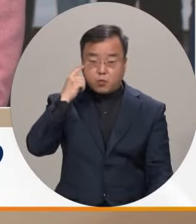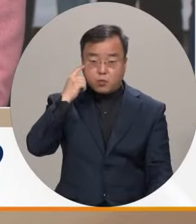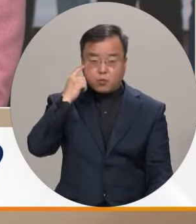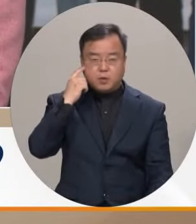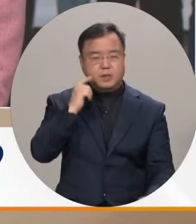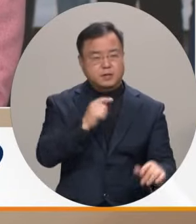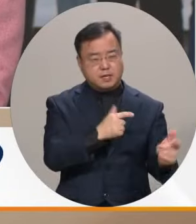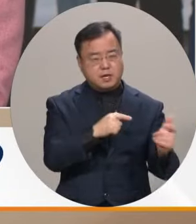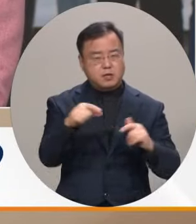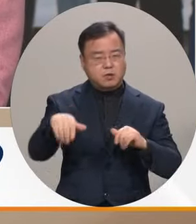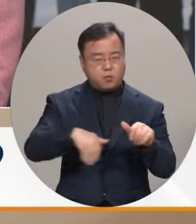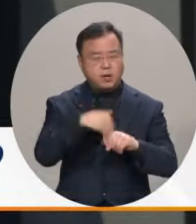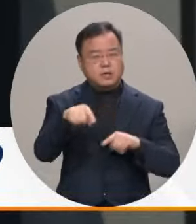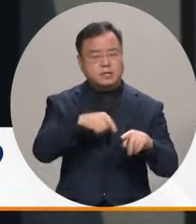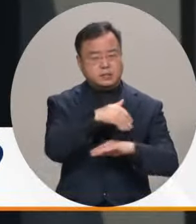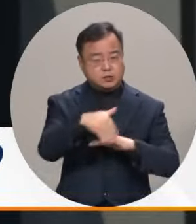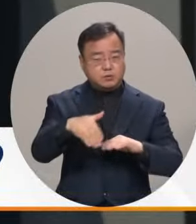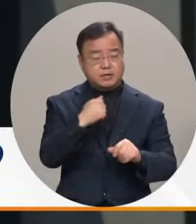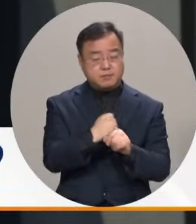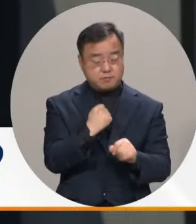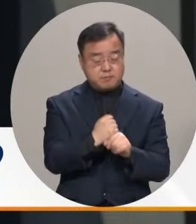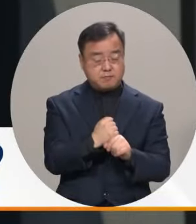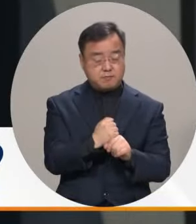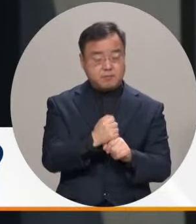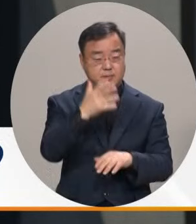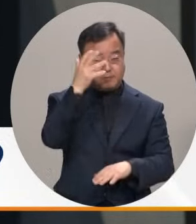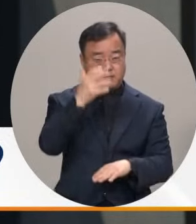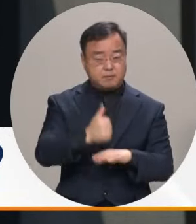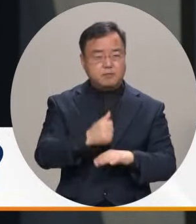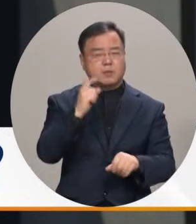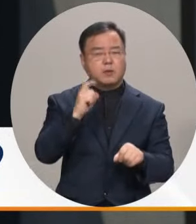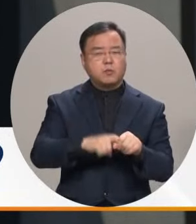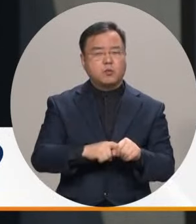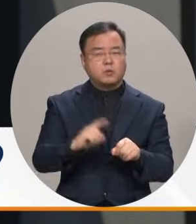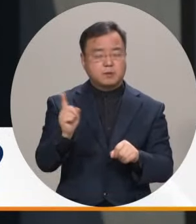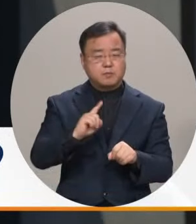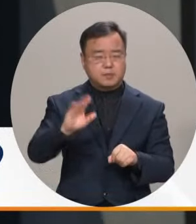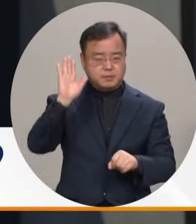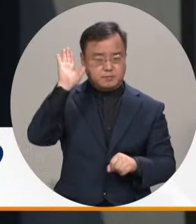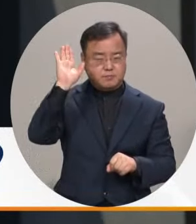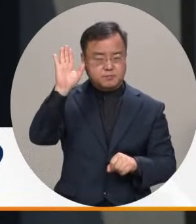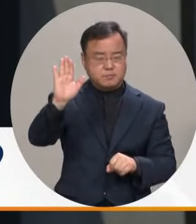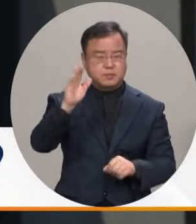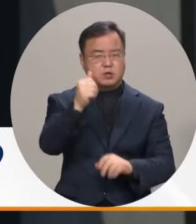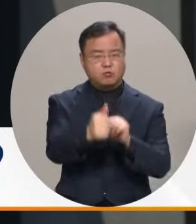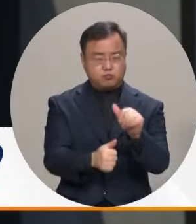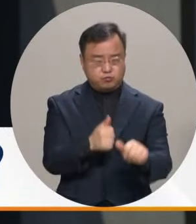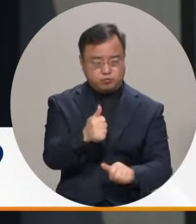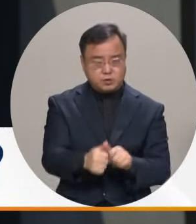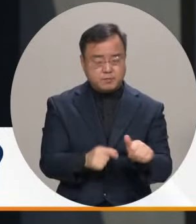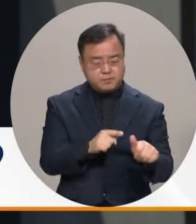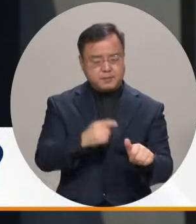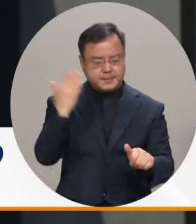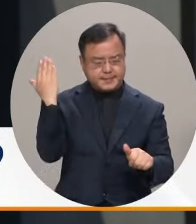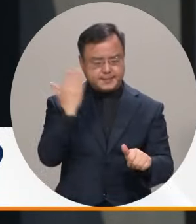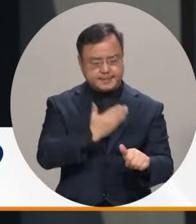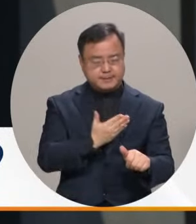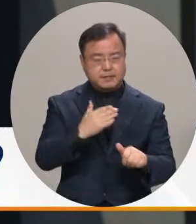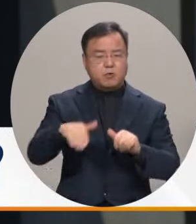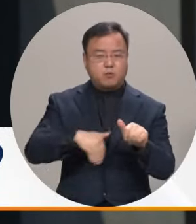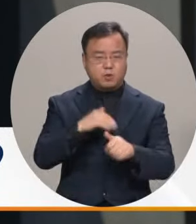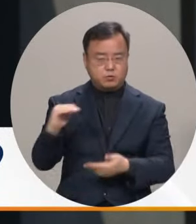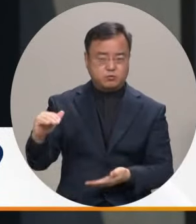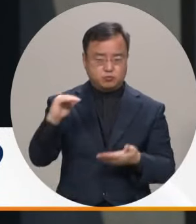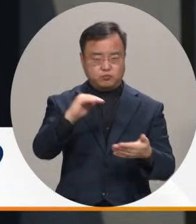다양한 환경 정책들이 만들어지는 궁극적인 목표는 미래 세대의 깨끗한 환경을려 주는 것입니다 그러므로 다양한